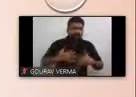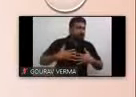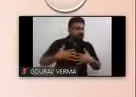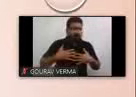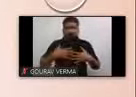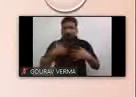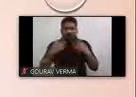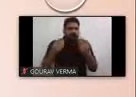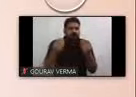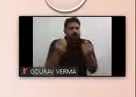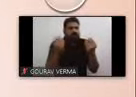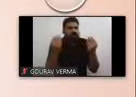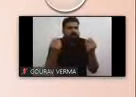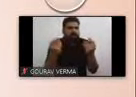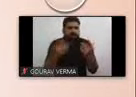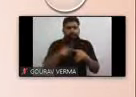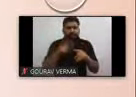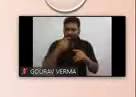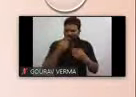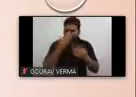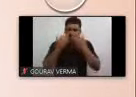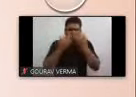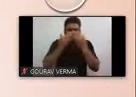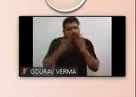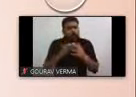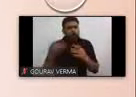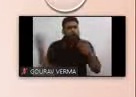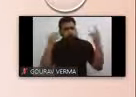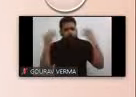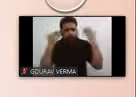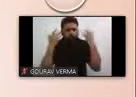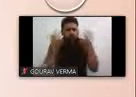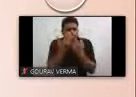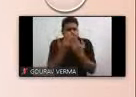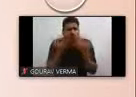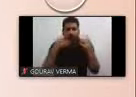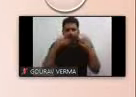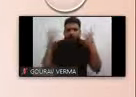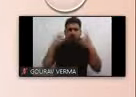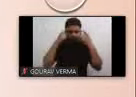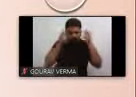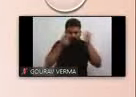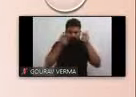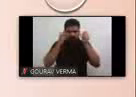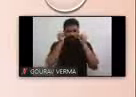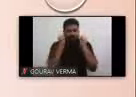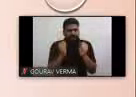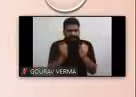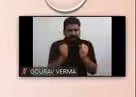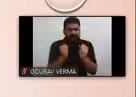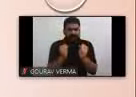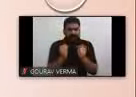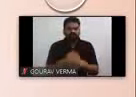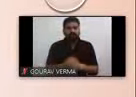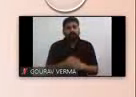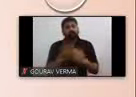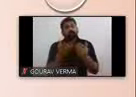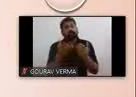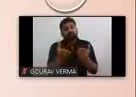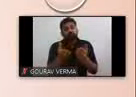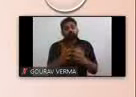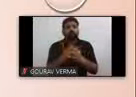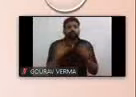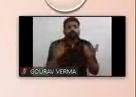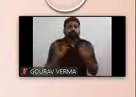हैं. बहुत सारे सेंसरी इनपुट एक साथ आए तो वो उसको नहीं डील कर पाते. तो इसलिए उसको